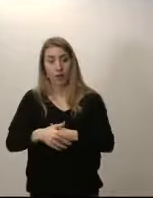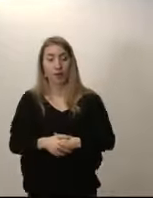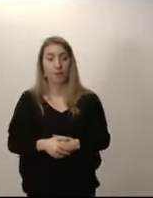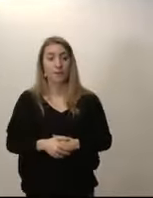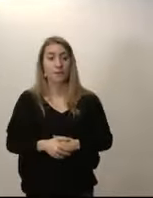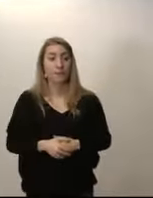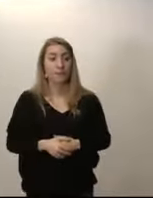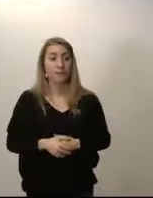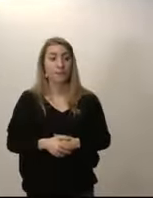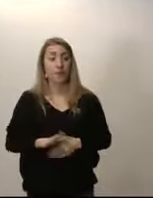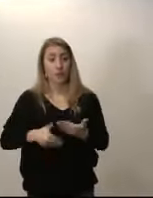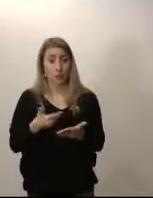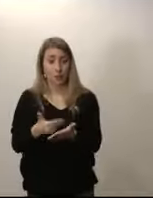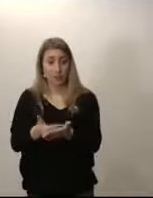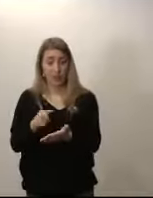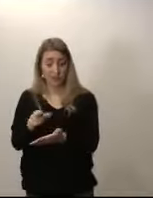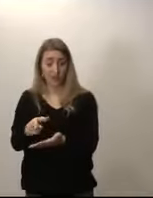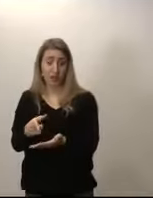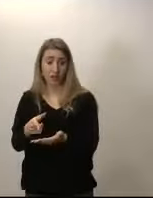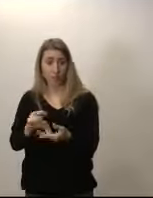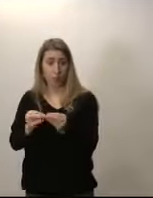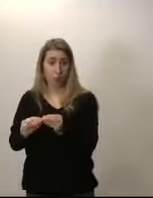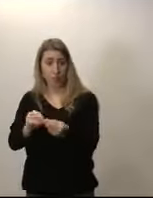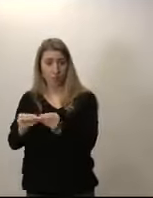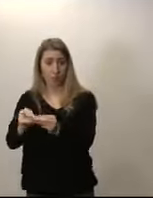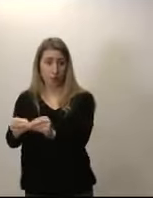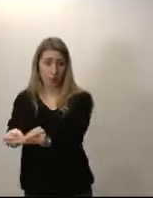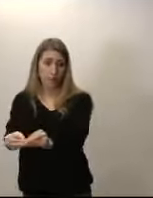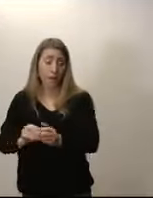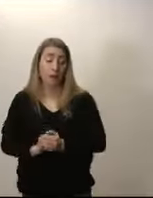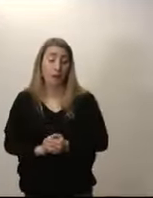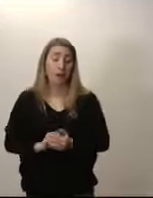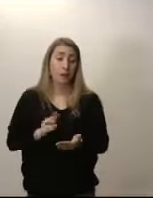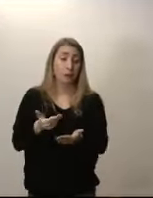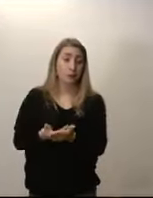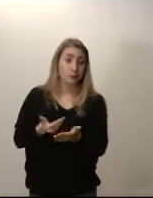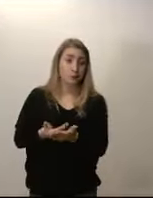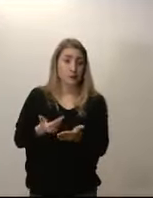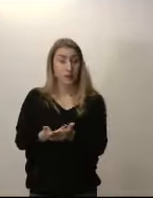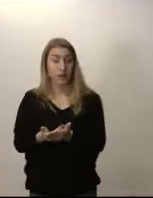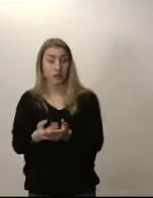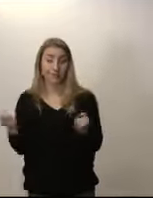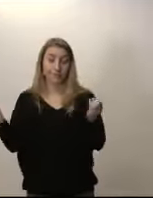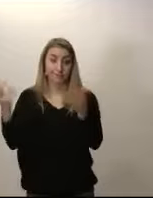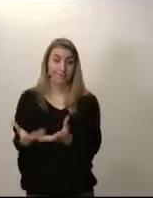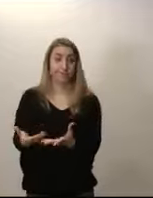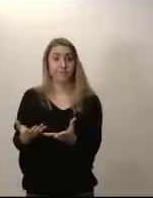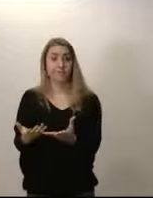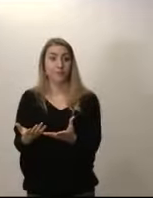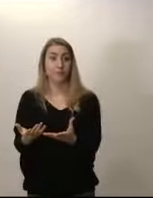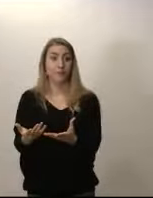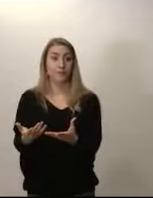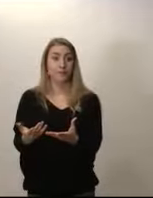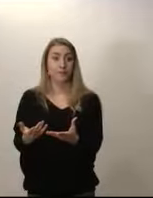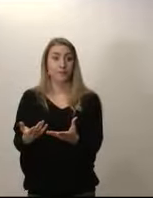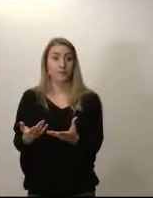ceci provoque des difficultés et bien il fallait arriver un jour ou l'autre à ce qu'on ait